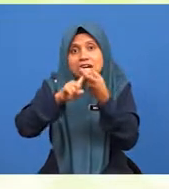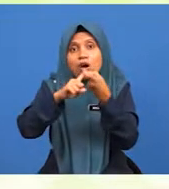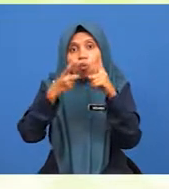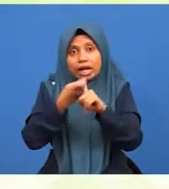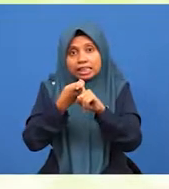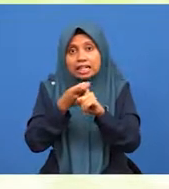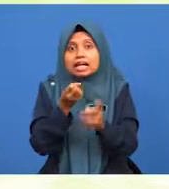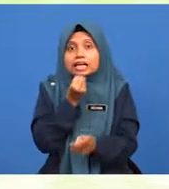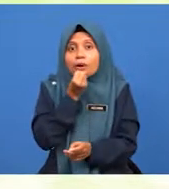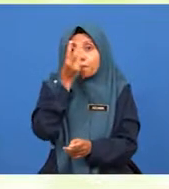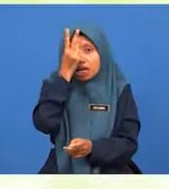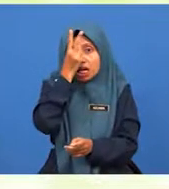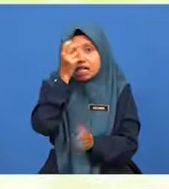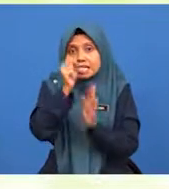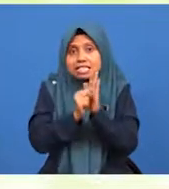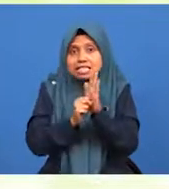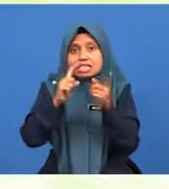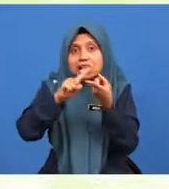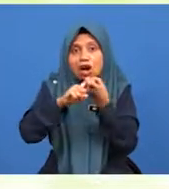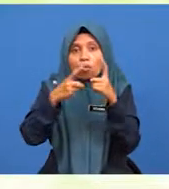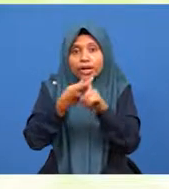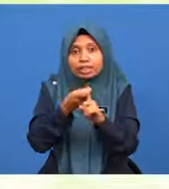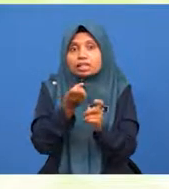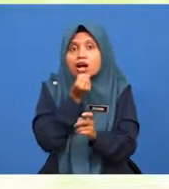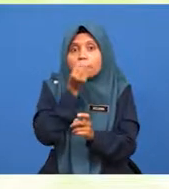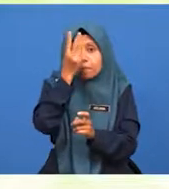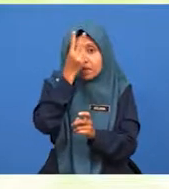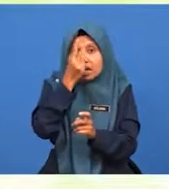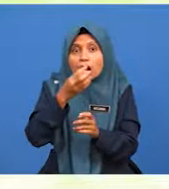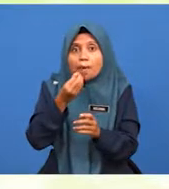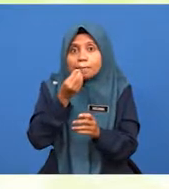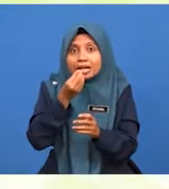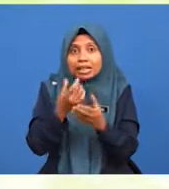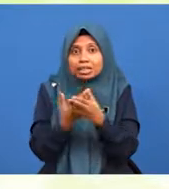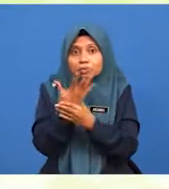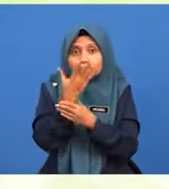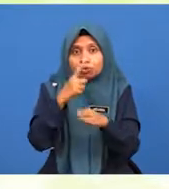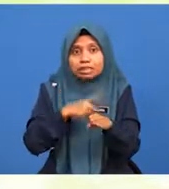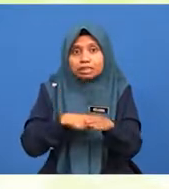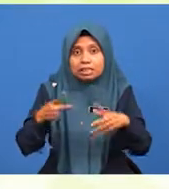Sekawan kambing meragut rumput di padang ragut.